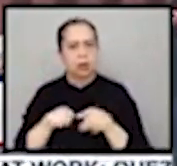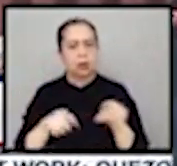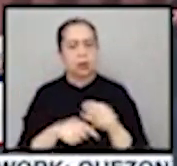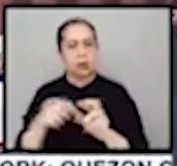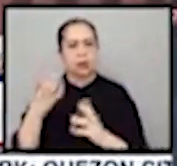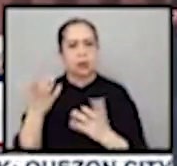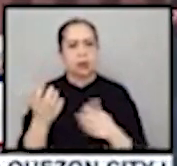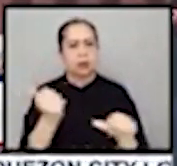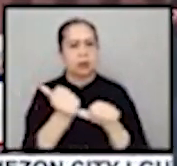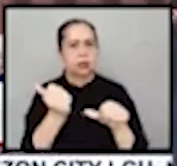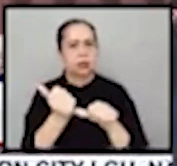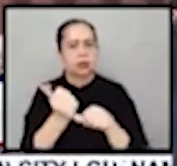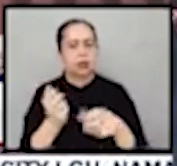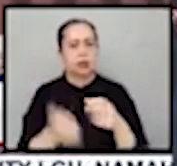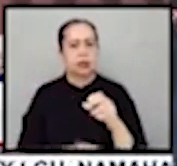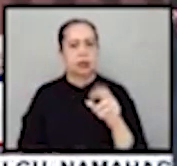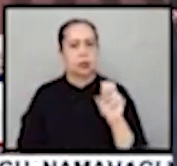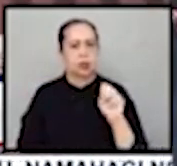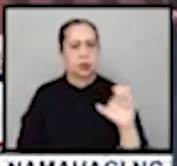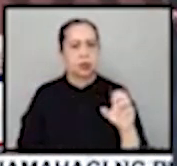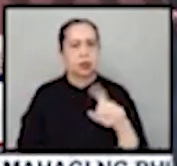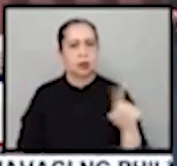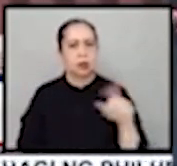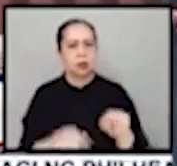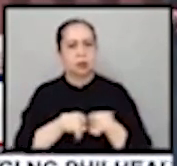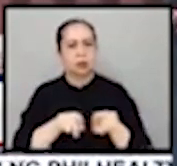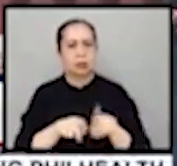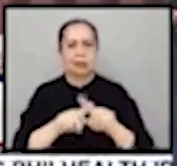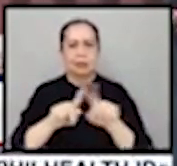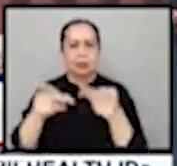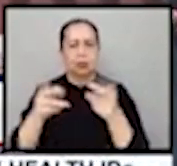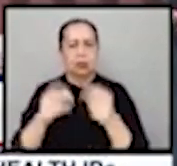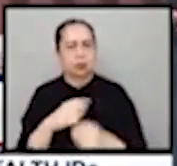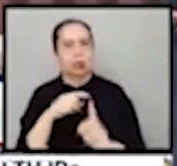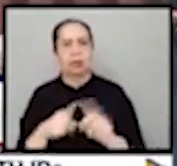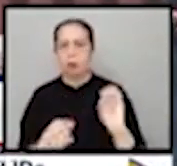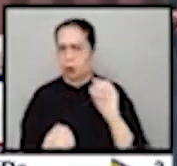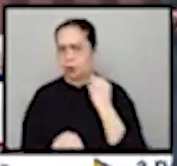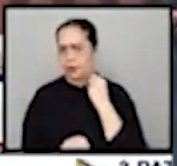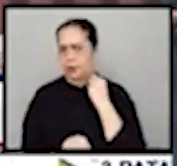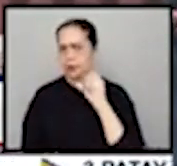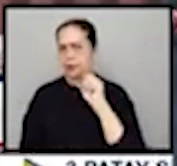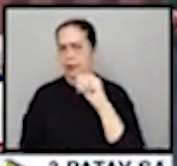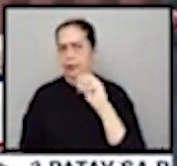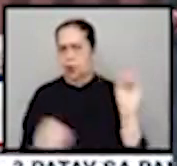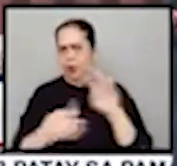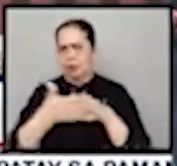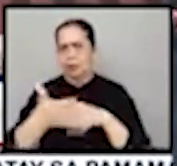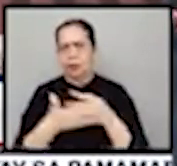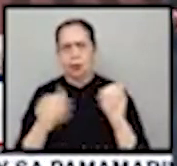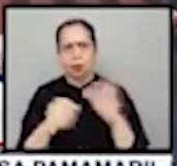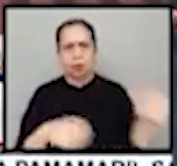assistant secretaries and other government positions. But it turned out na wala pala silang ganong schedule and walang ganong